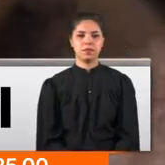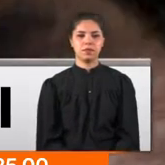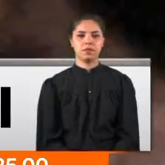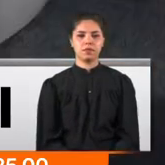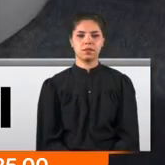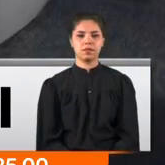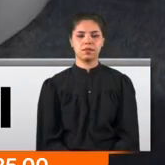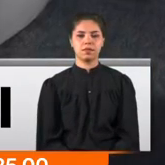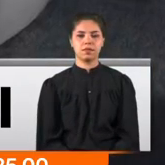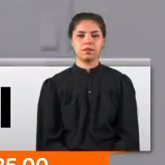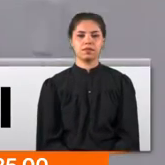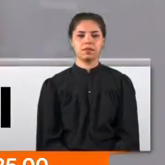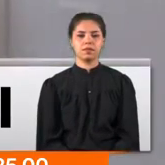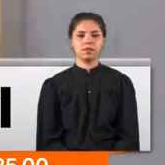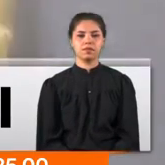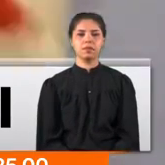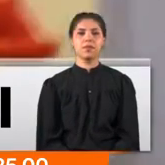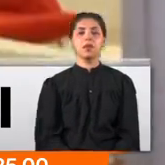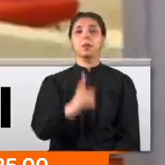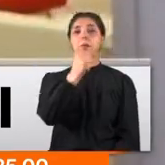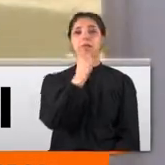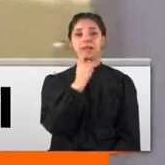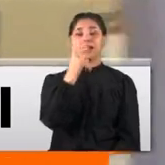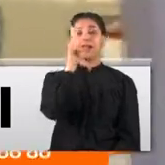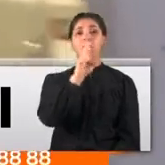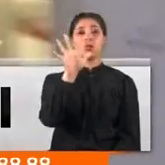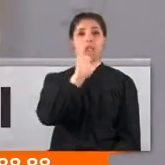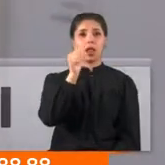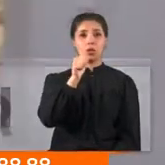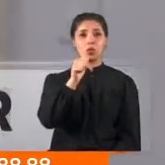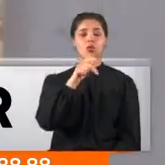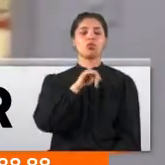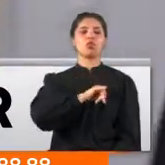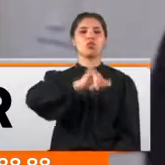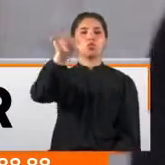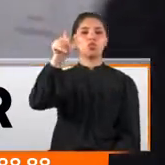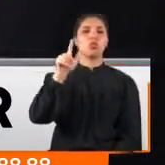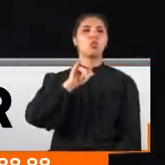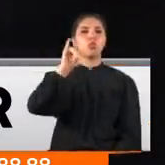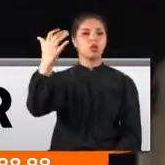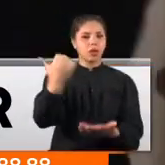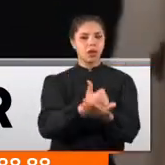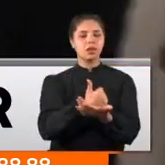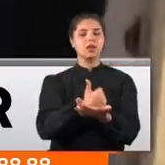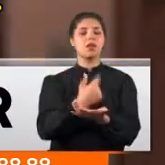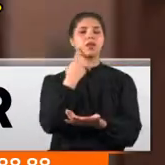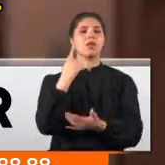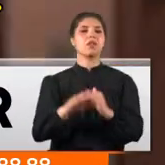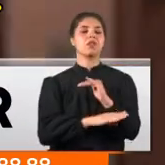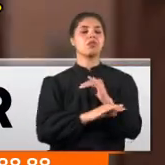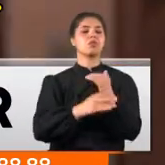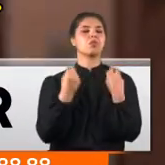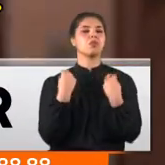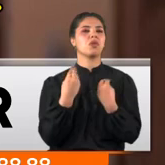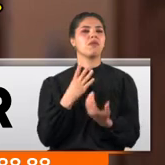use their clothes rather than yours. Yılın 250 gününü havada geçiriyor. Kazandığı uçuş milleriyle krallar gibi yaşıyor. And